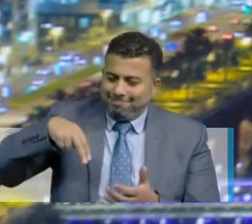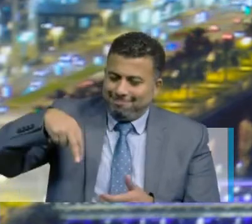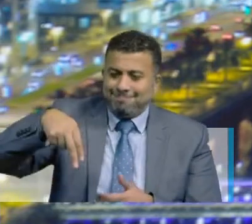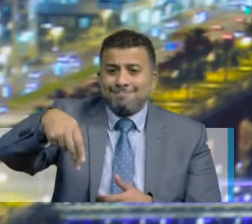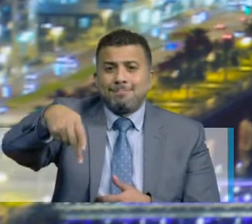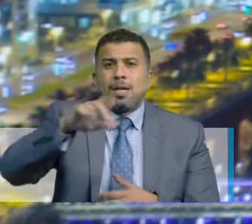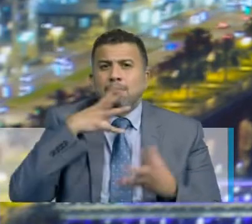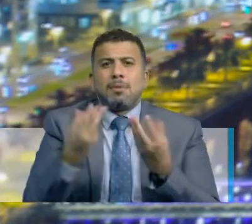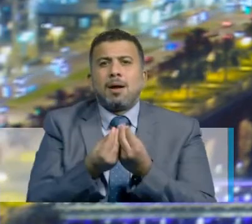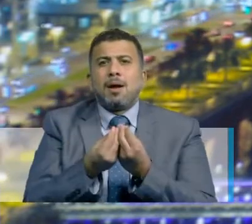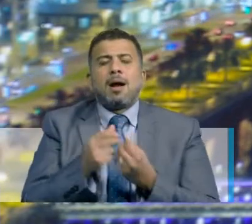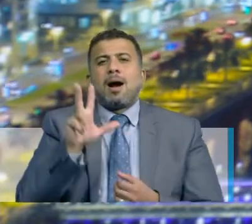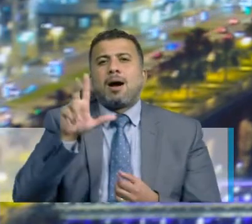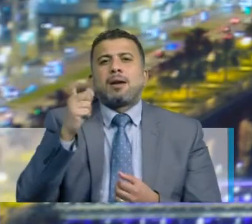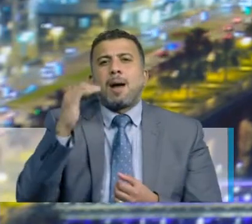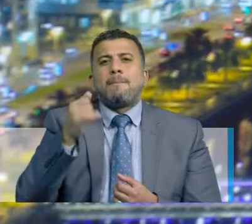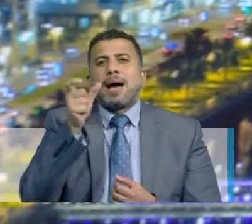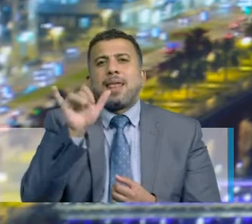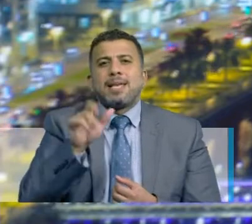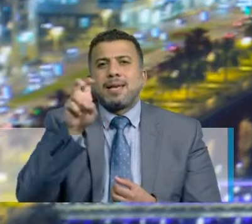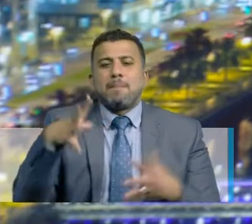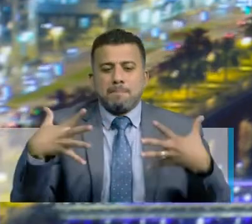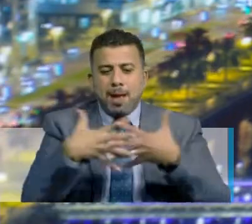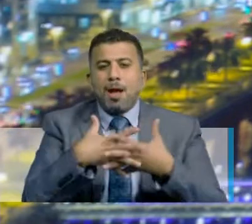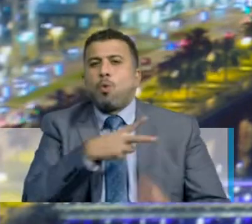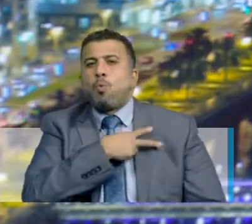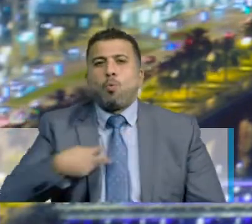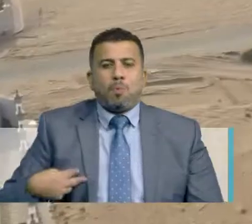التجاري بمشاركة مجموعة من الجهات الحكومية.